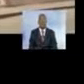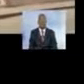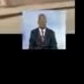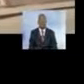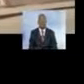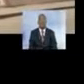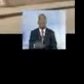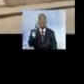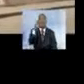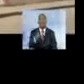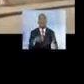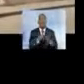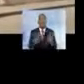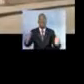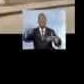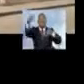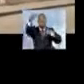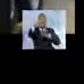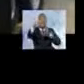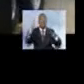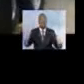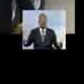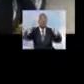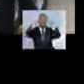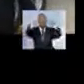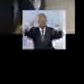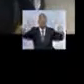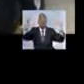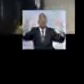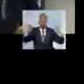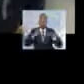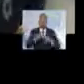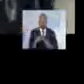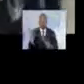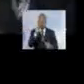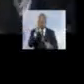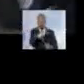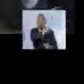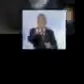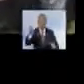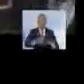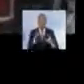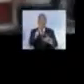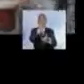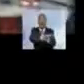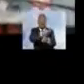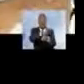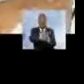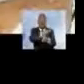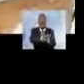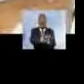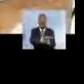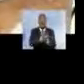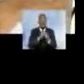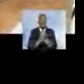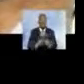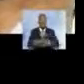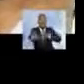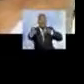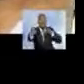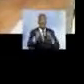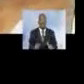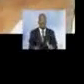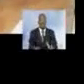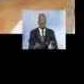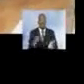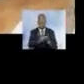12 armureries de la police nationale réhabilitées par la Commission nationale de lutte contre la prolifération et la circulation illicite des armes